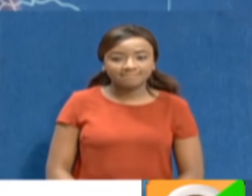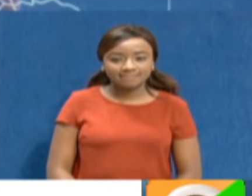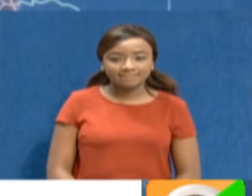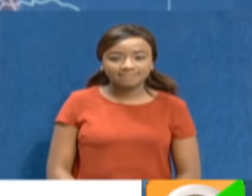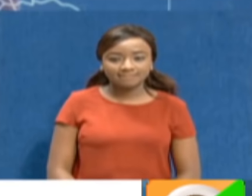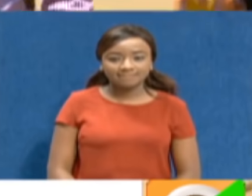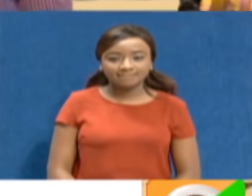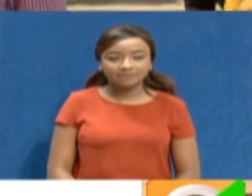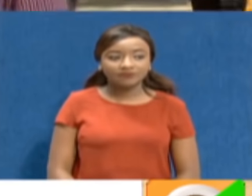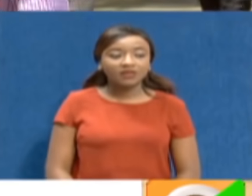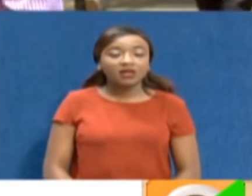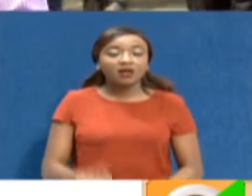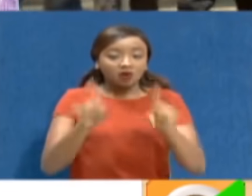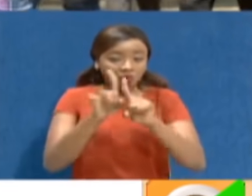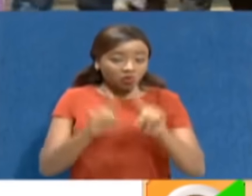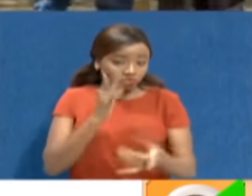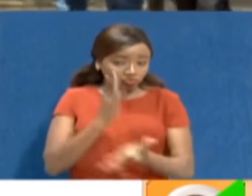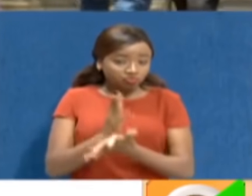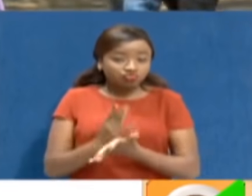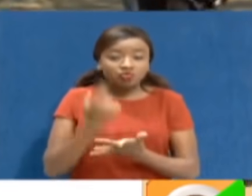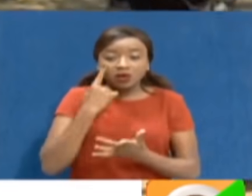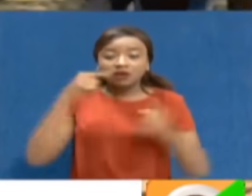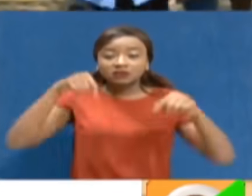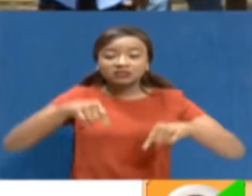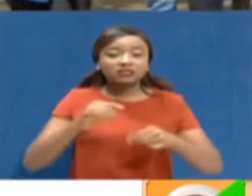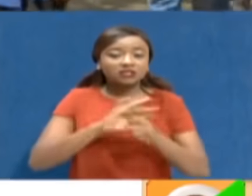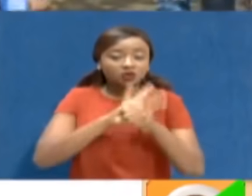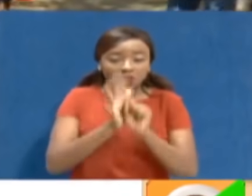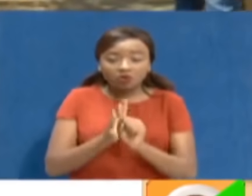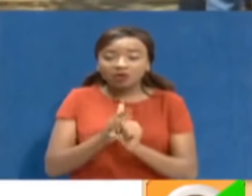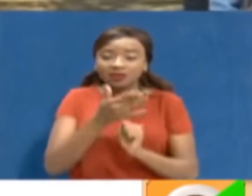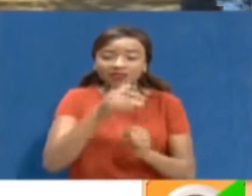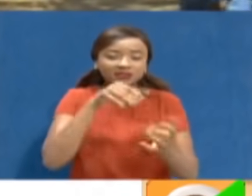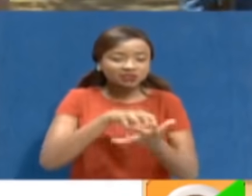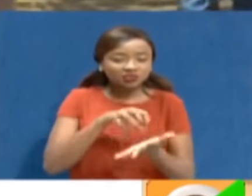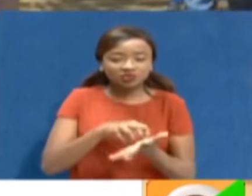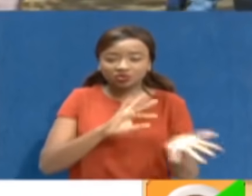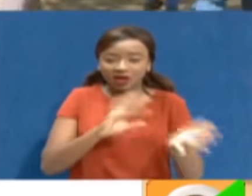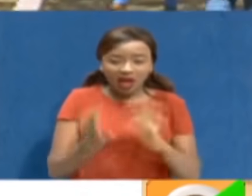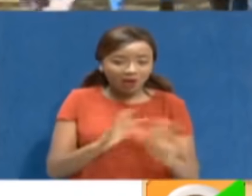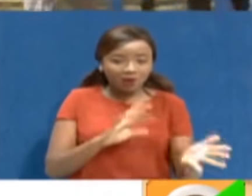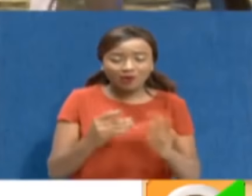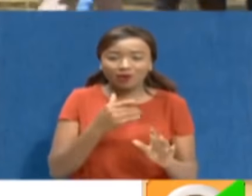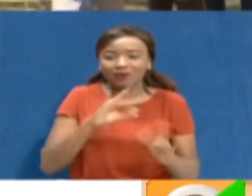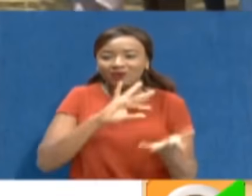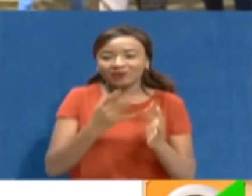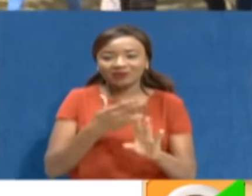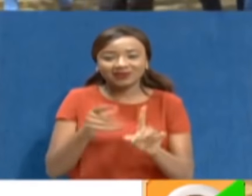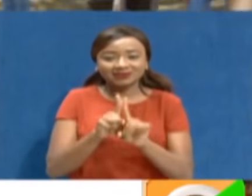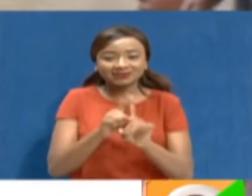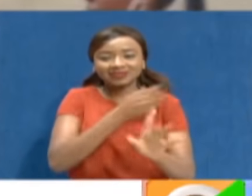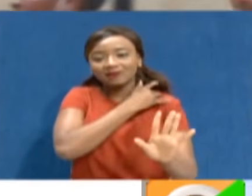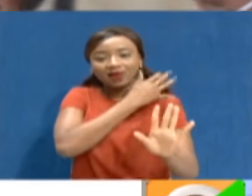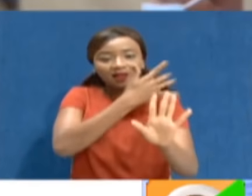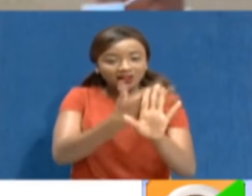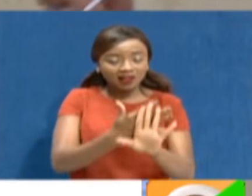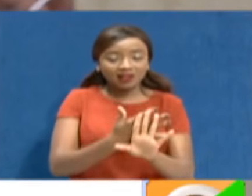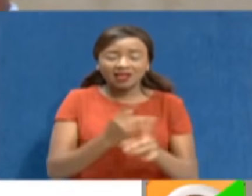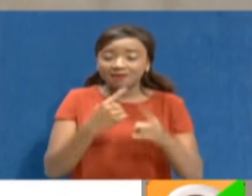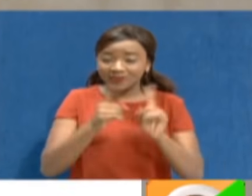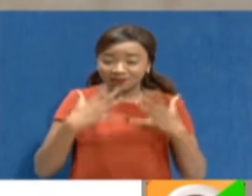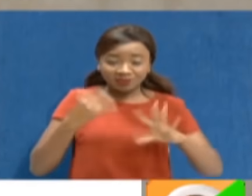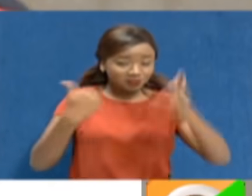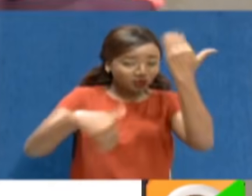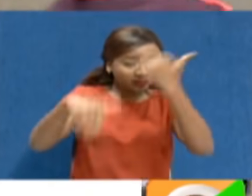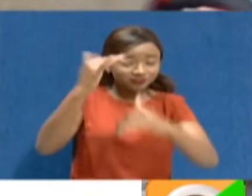leo. Na licha ya idadi hiyo kuonekana kuwa chini kilinganishwa na idadi za majuma matatu yaliyopita,